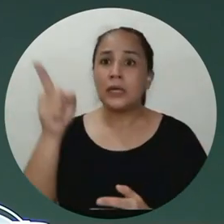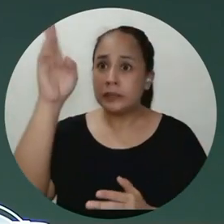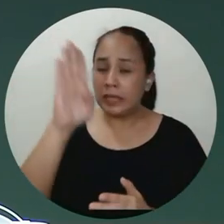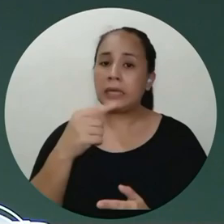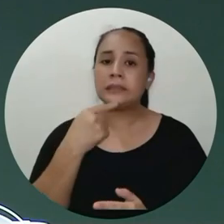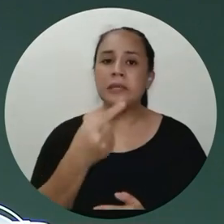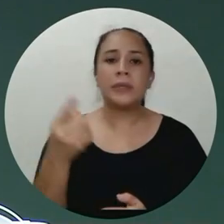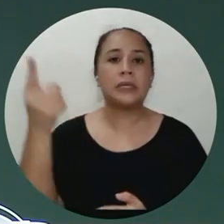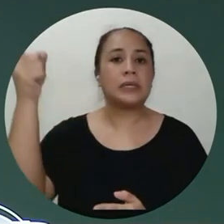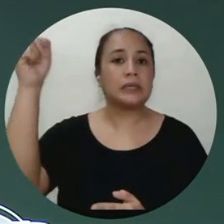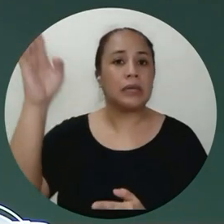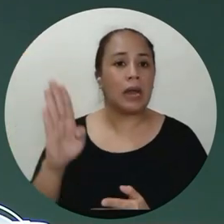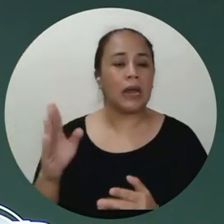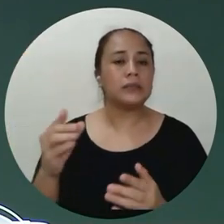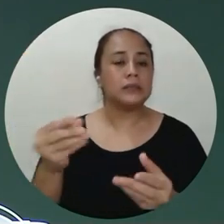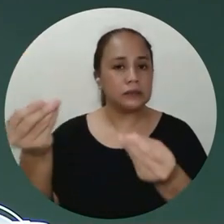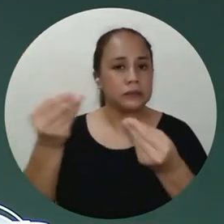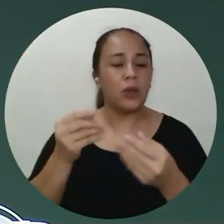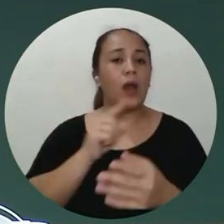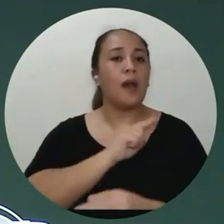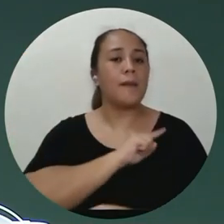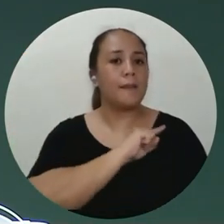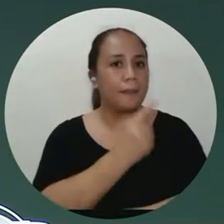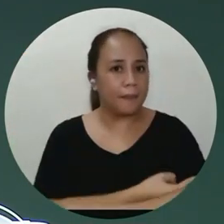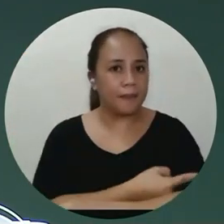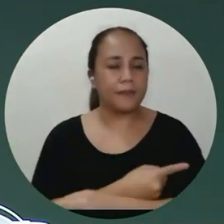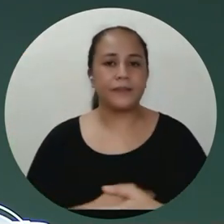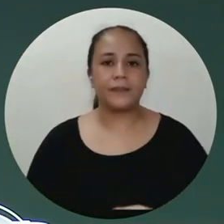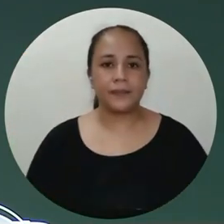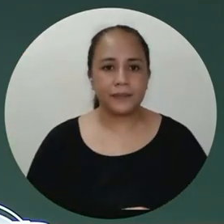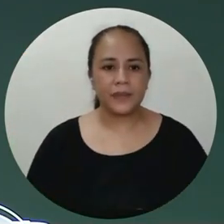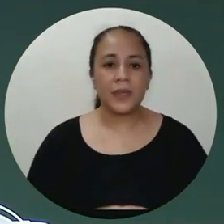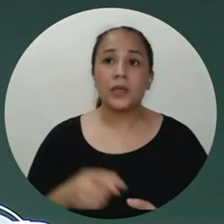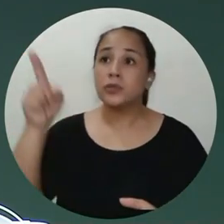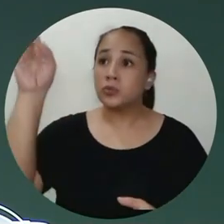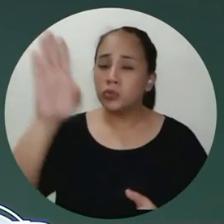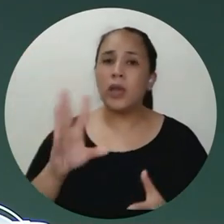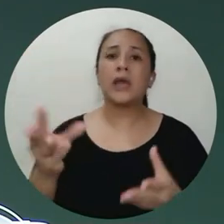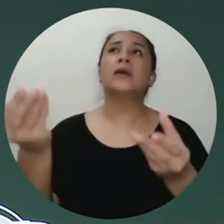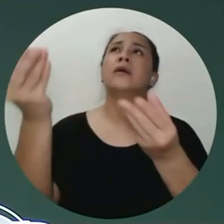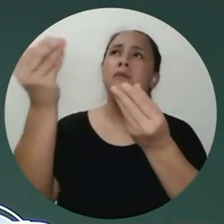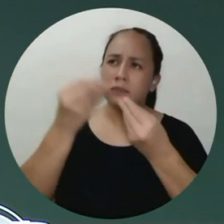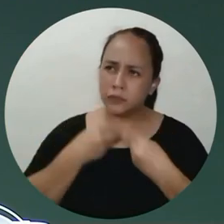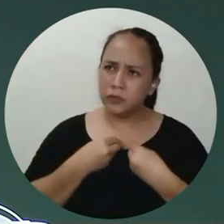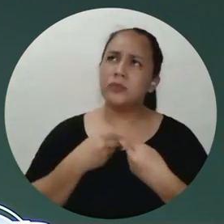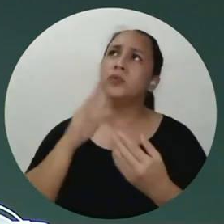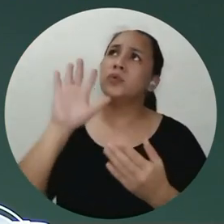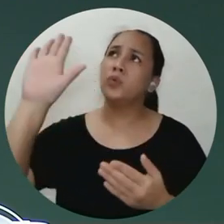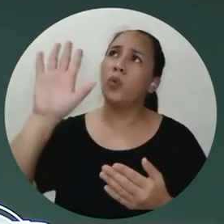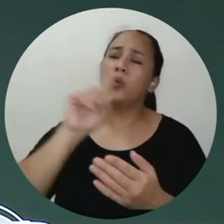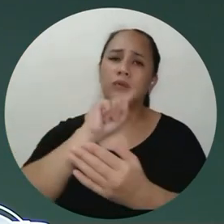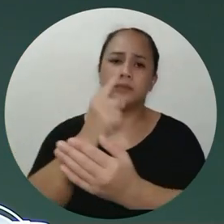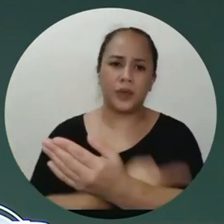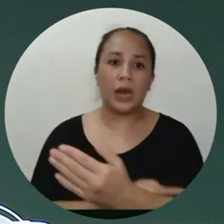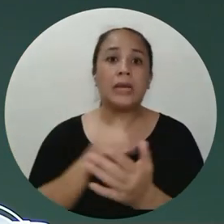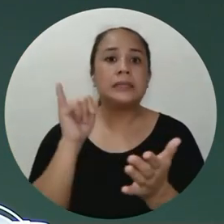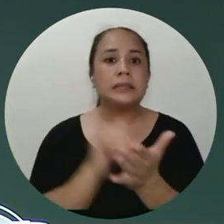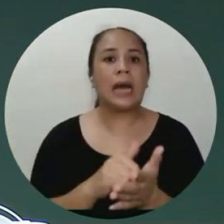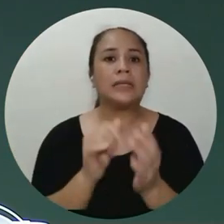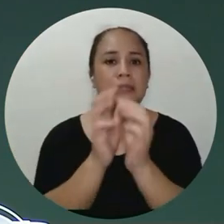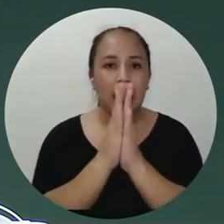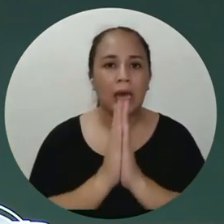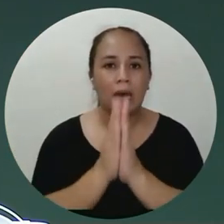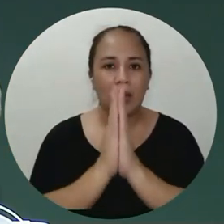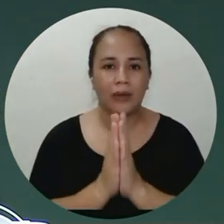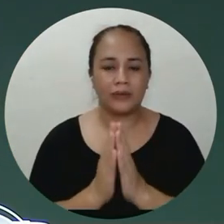do it with His power. 그래서 하나님 내게 능력을 주시옵소서. So God, give me Your power. 그렇게 기도하는 거예요. That is how you should pray. 그러니까 무언가